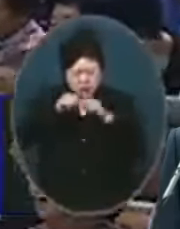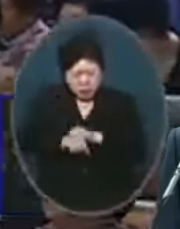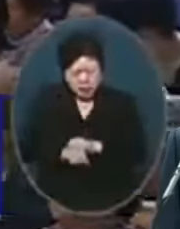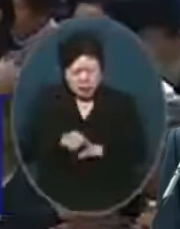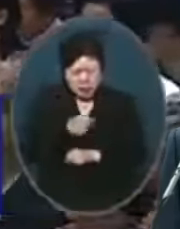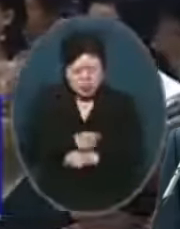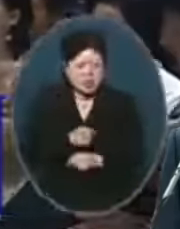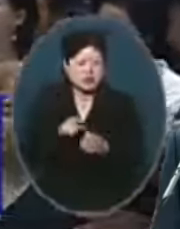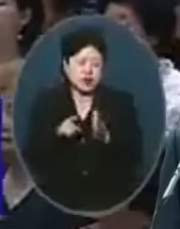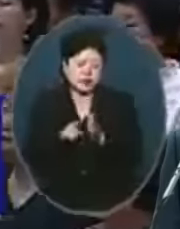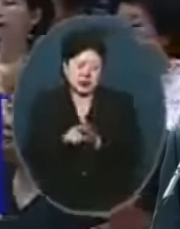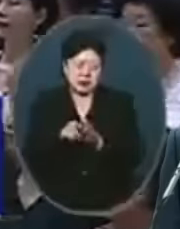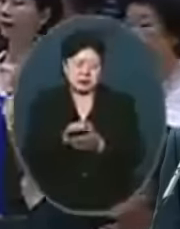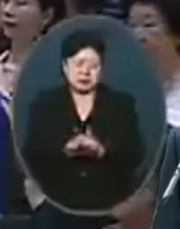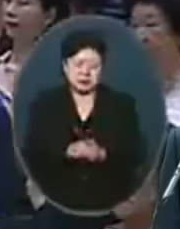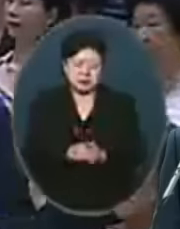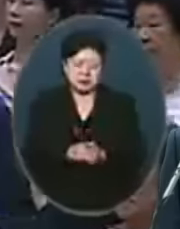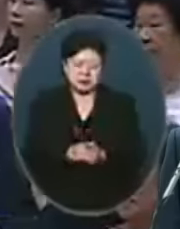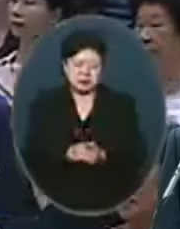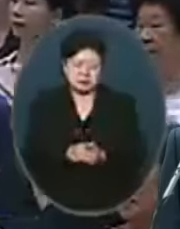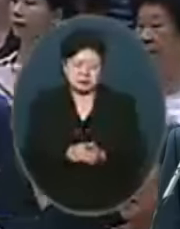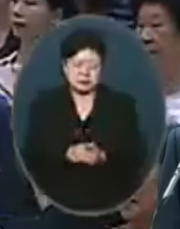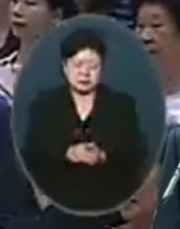마귀의 일을 멸하려 하심이라.